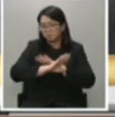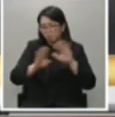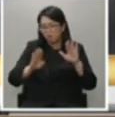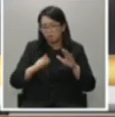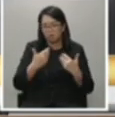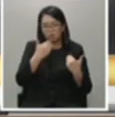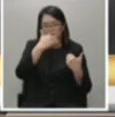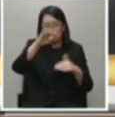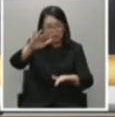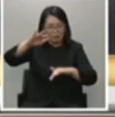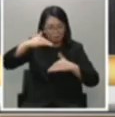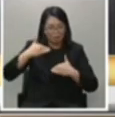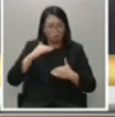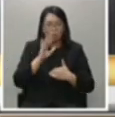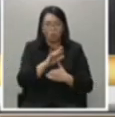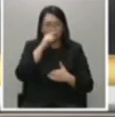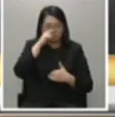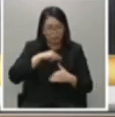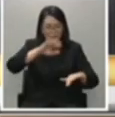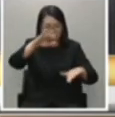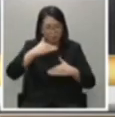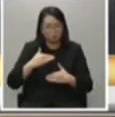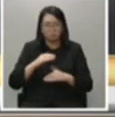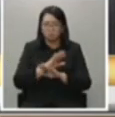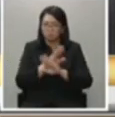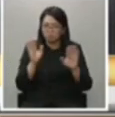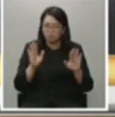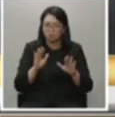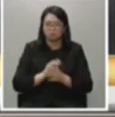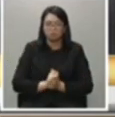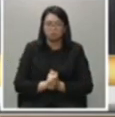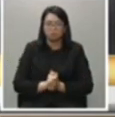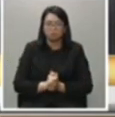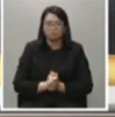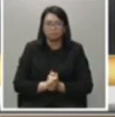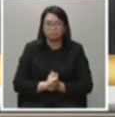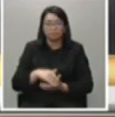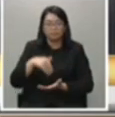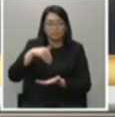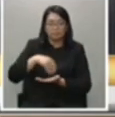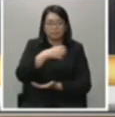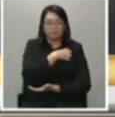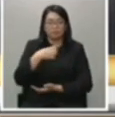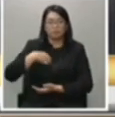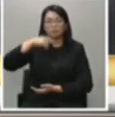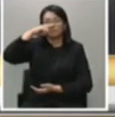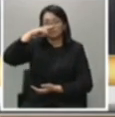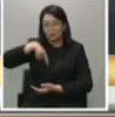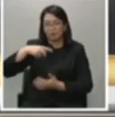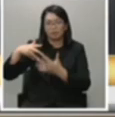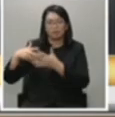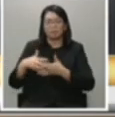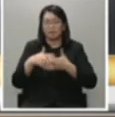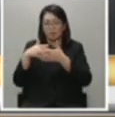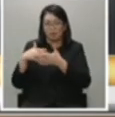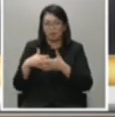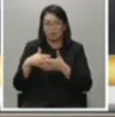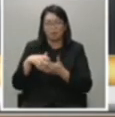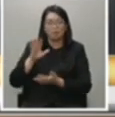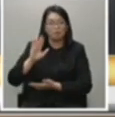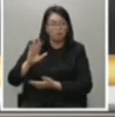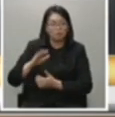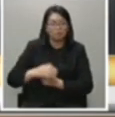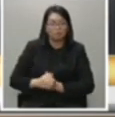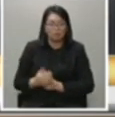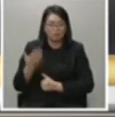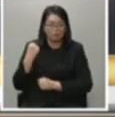2557และสหรัฐได้ประสานกับรัฐบาลพลเอกประยุทธ์ผ่านสถานเอกอัครราชทูตไทยณกรุงวอชิงตันอย่างต่อเนื่องโดยเฉพา